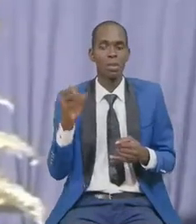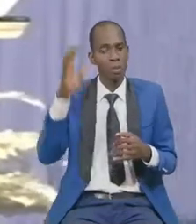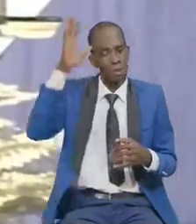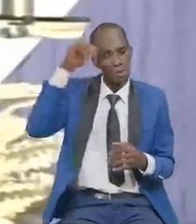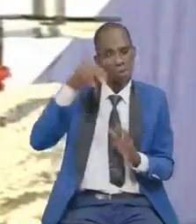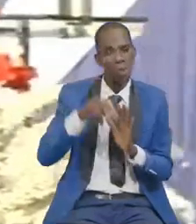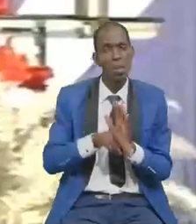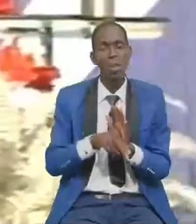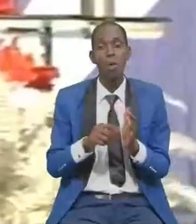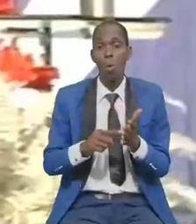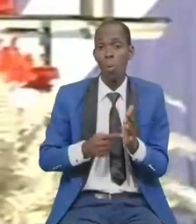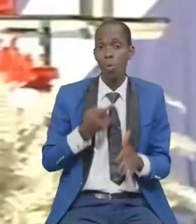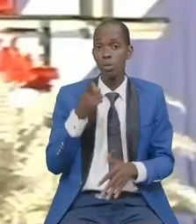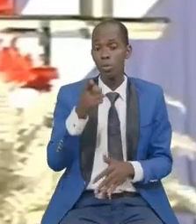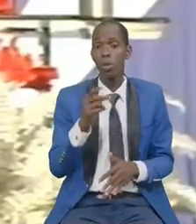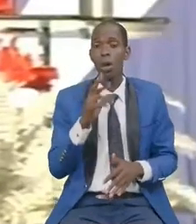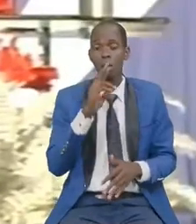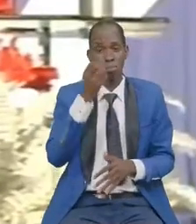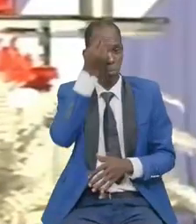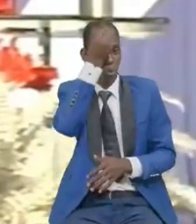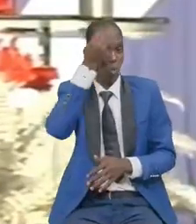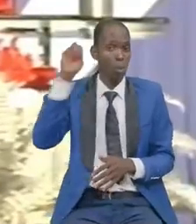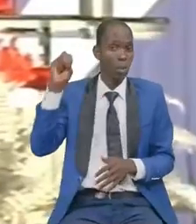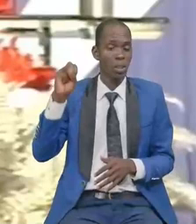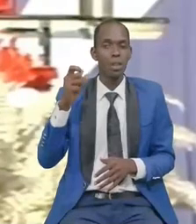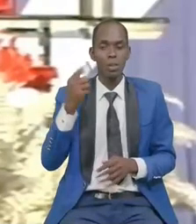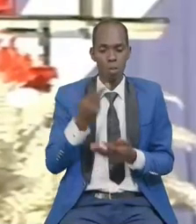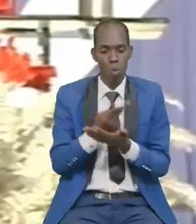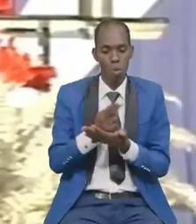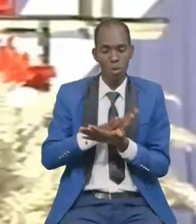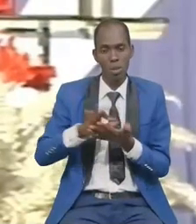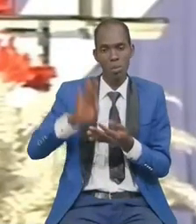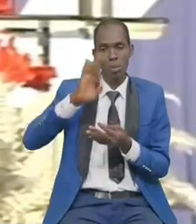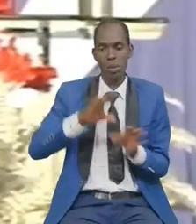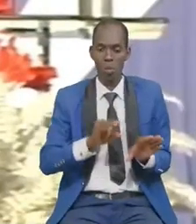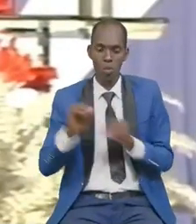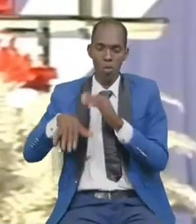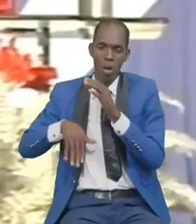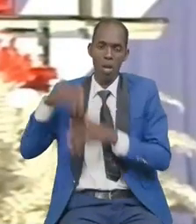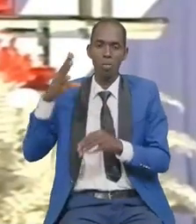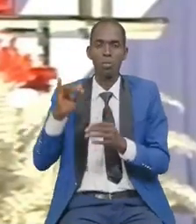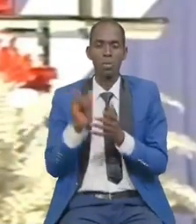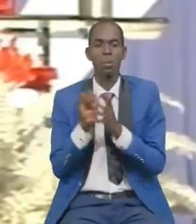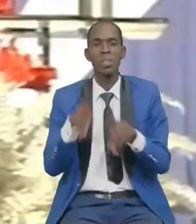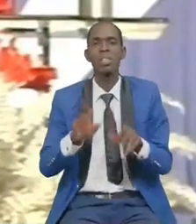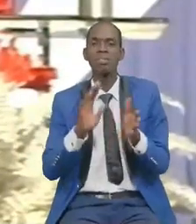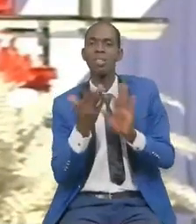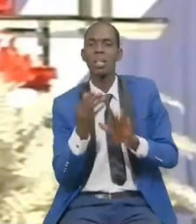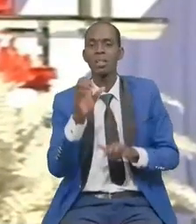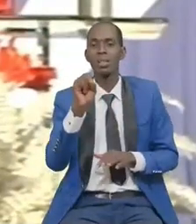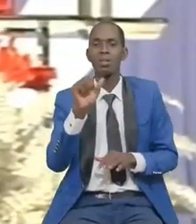la rébellion, le Saint-Esprit s'en va, comme dans la vie de Saül, et le mauvais esprit